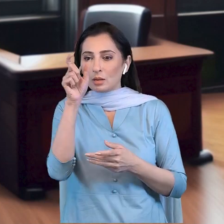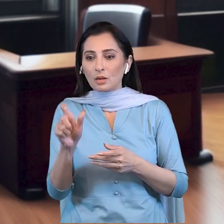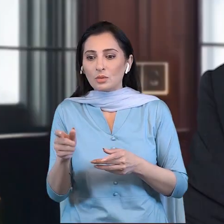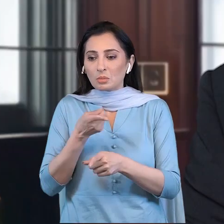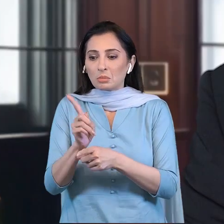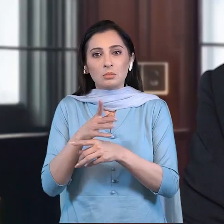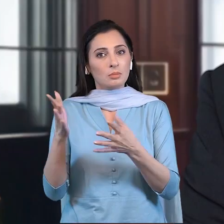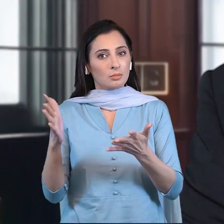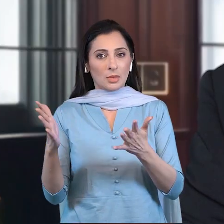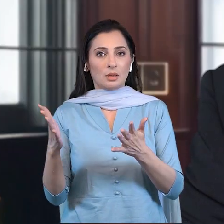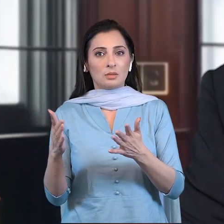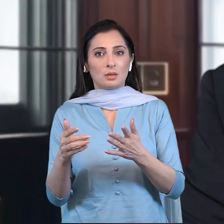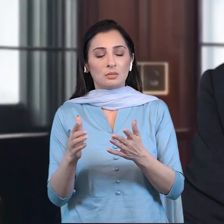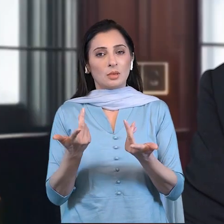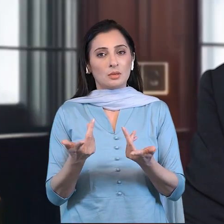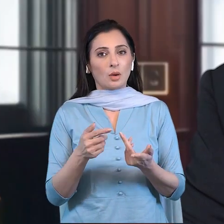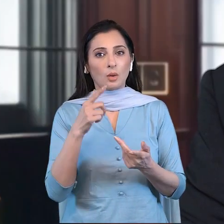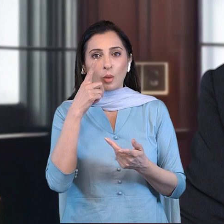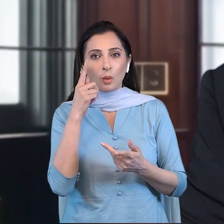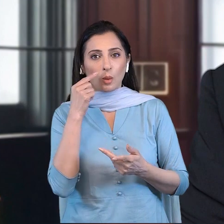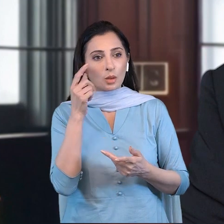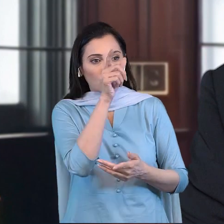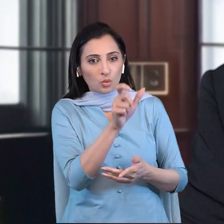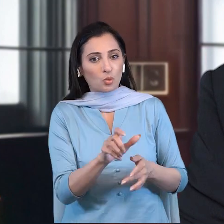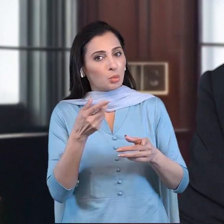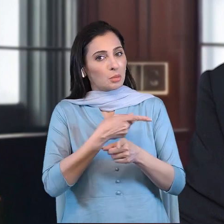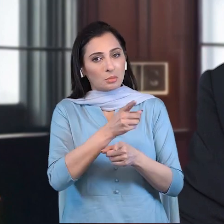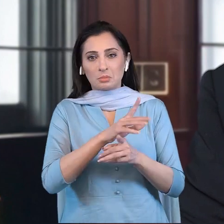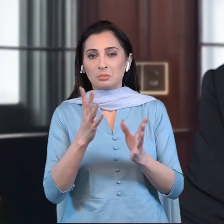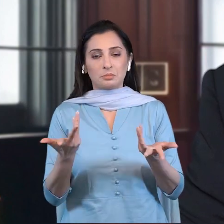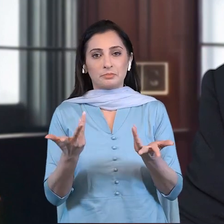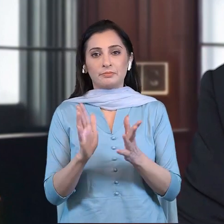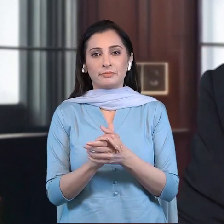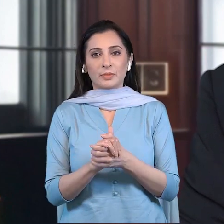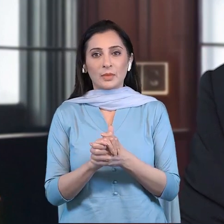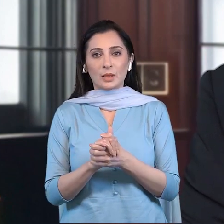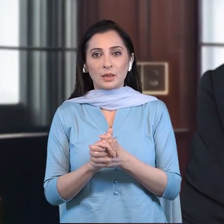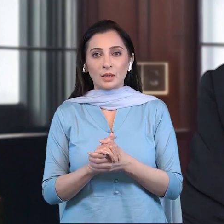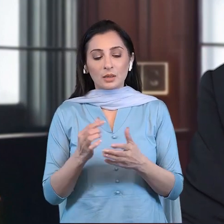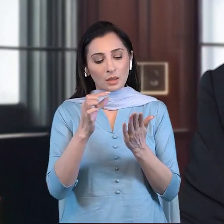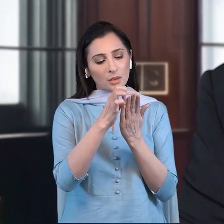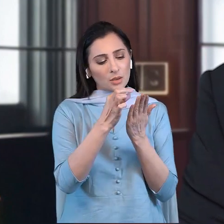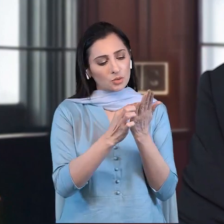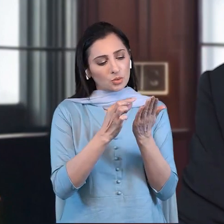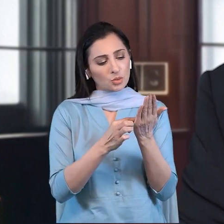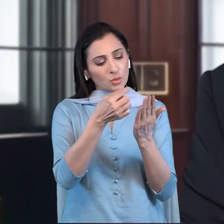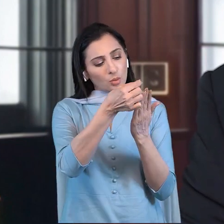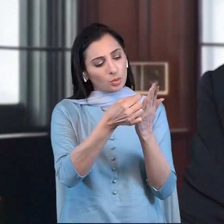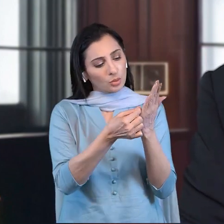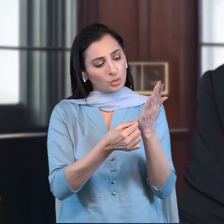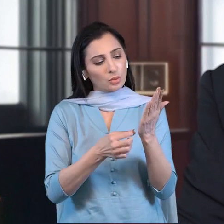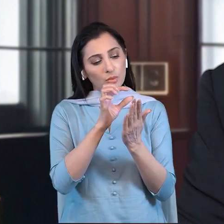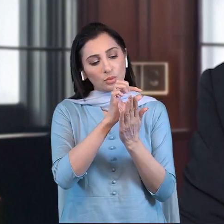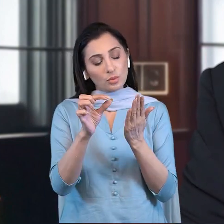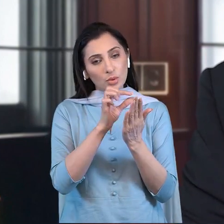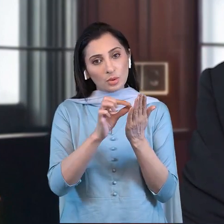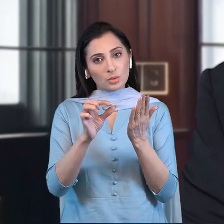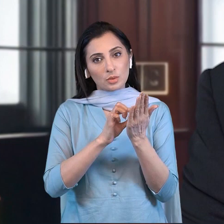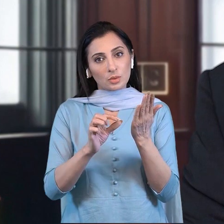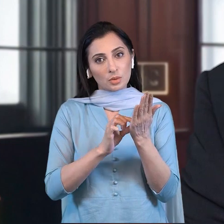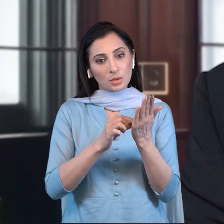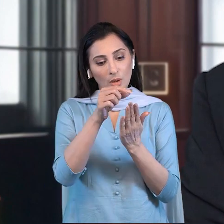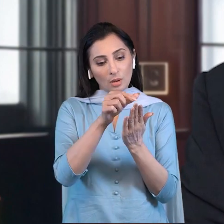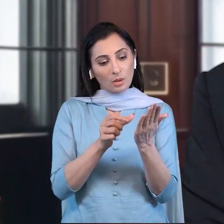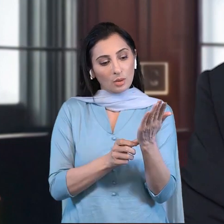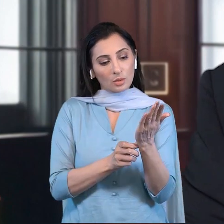ہے کہ نکاح نامہ کو ہر اچھی طرح لڑکا لڑکی کو بتانا چاہیے کہ اس شک کا مطلب کیا ہے،